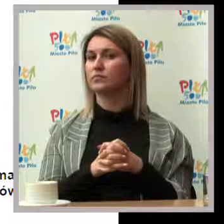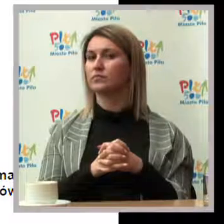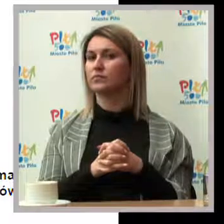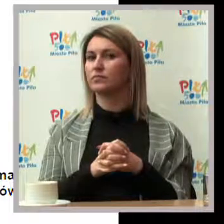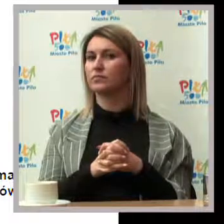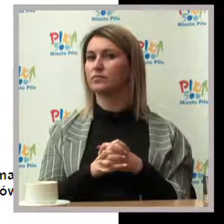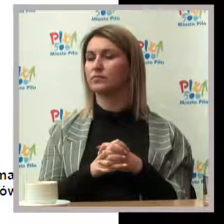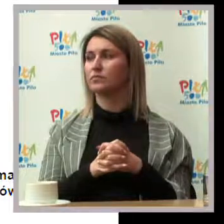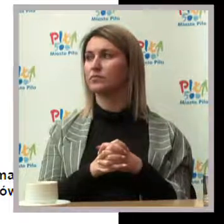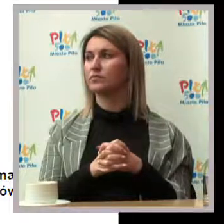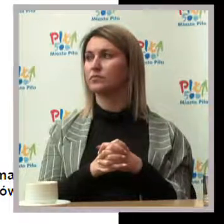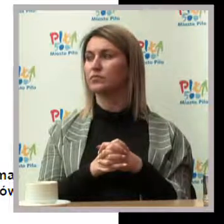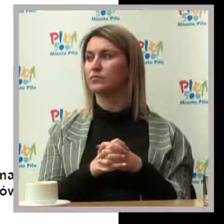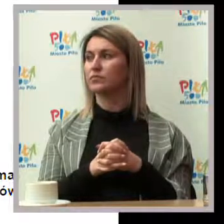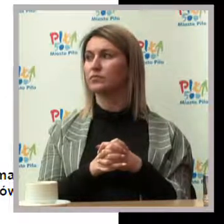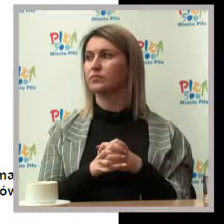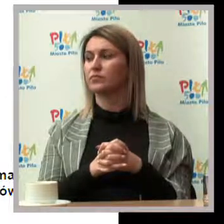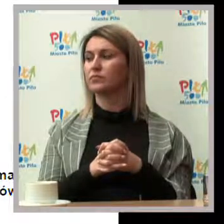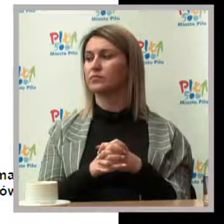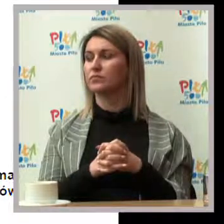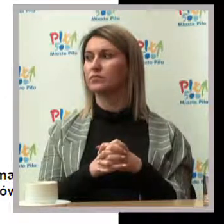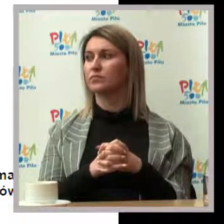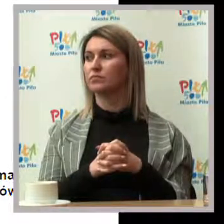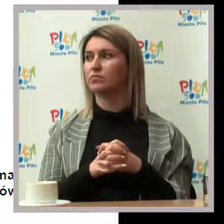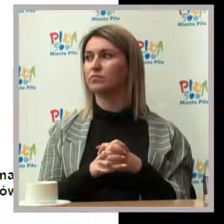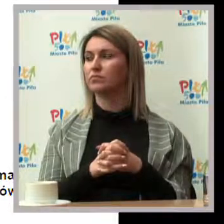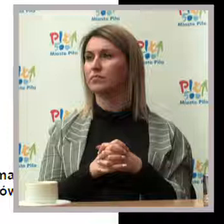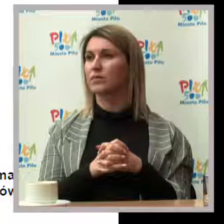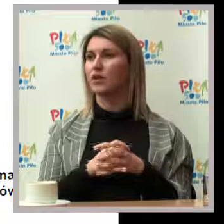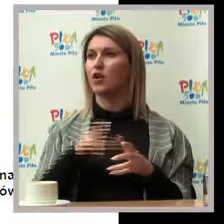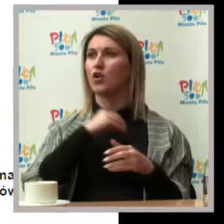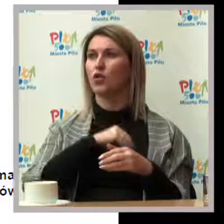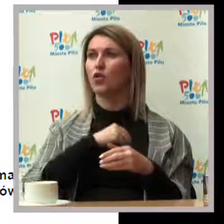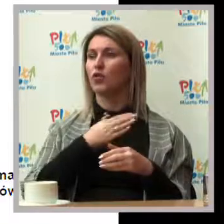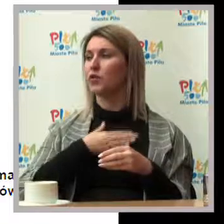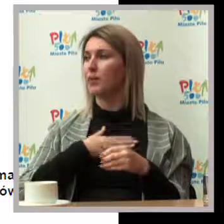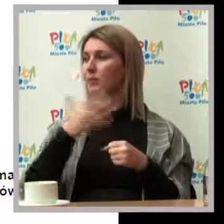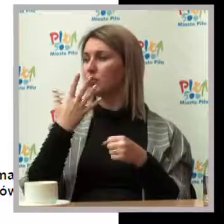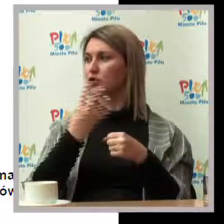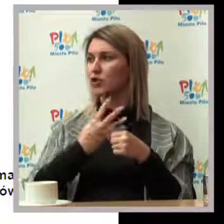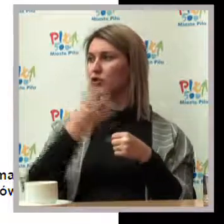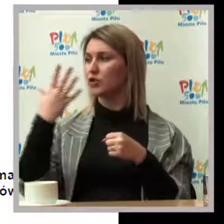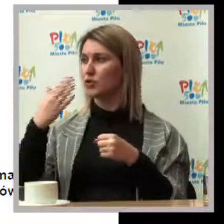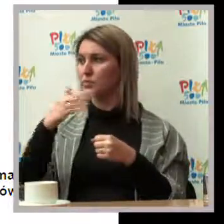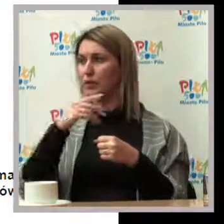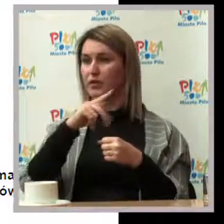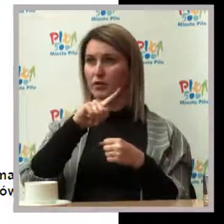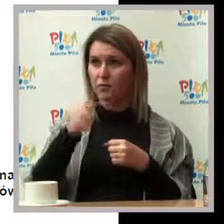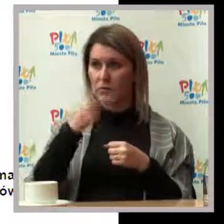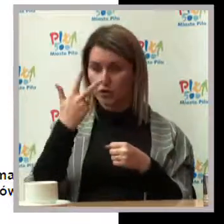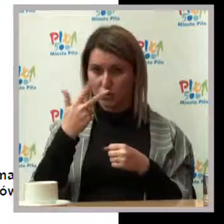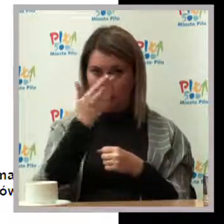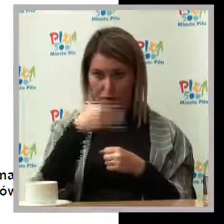Zgodnie ze stawkami obowiązującymi w naszym mieście planowane dochody to 45,3 miliona złotych.